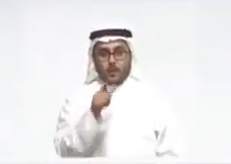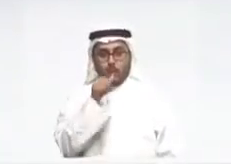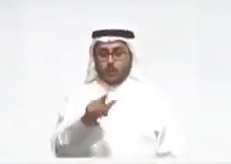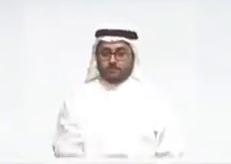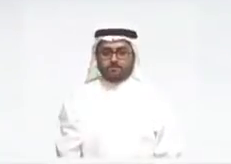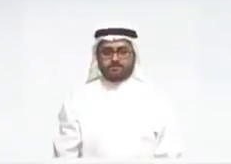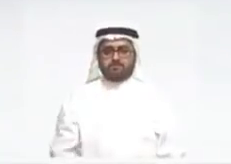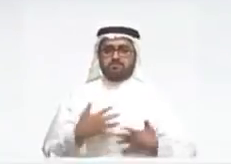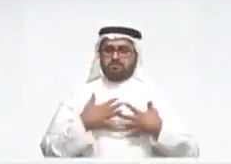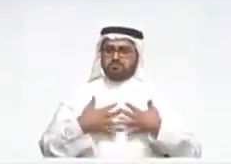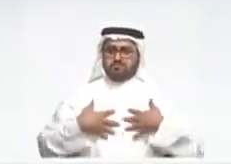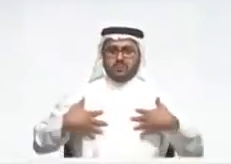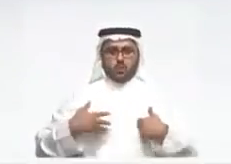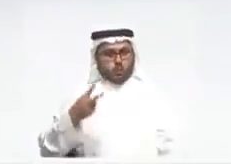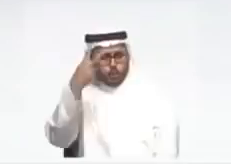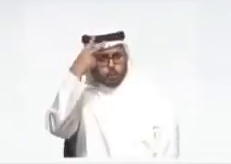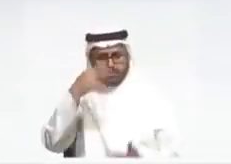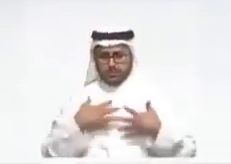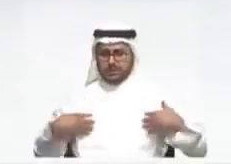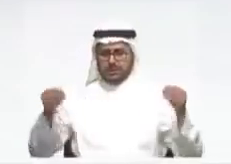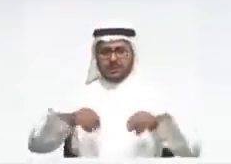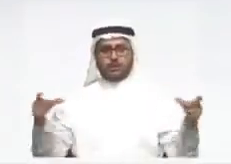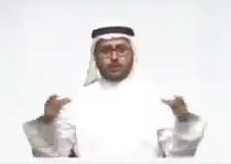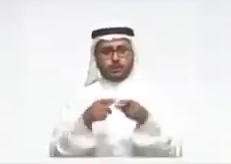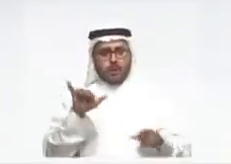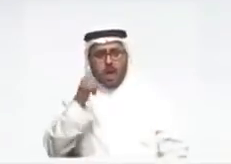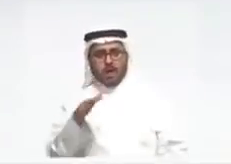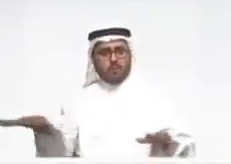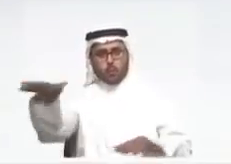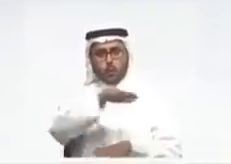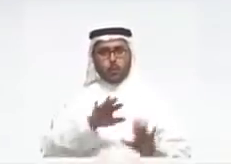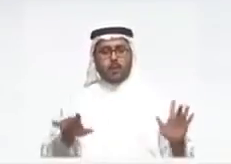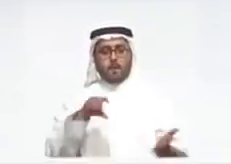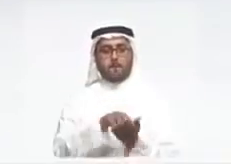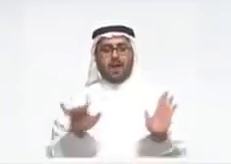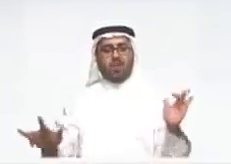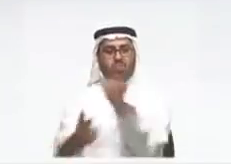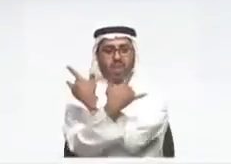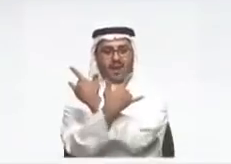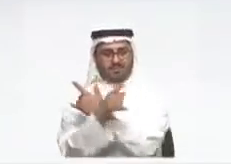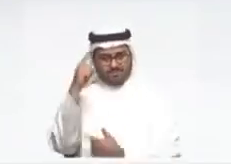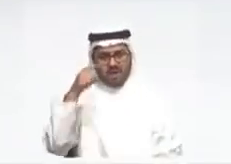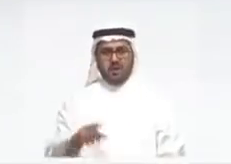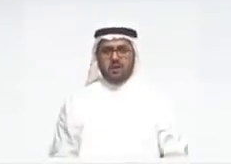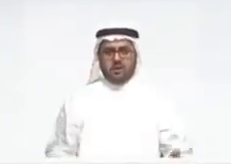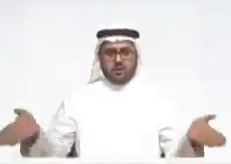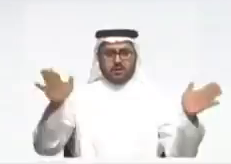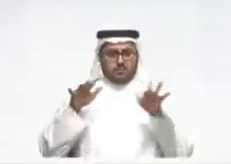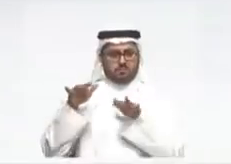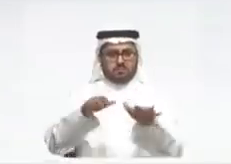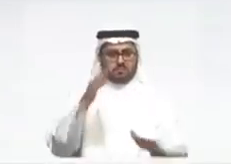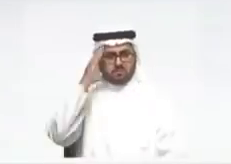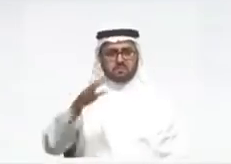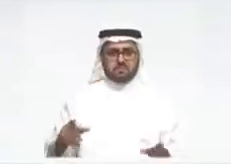وقال: تسعد المملكة العربية السعودية باجتماع الأشقاء في قمة الظهران التي تتضافر فيها الجهود والنوايا